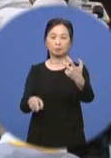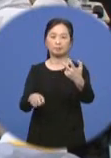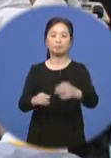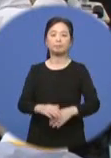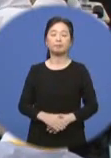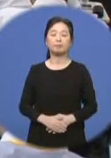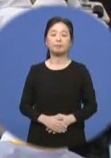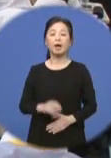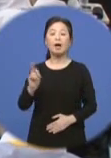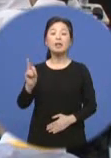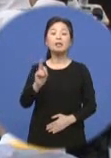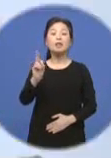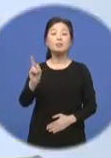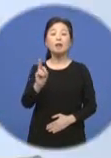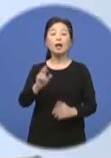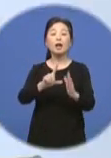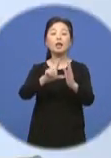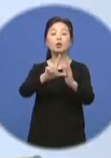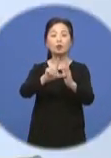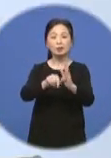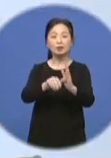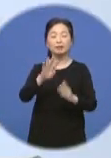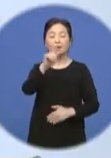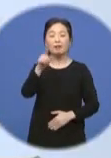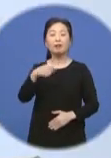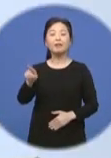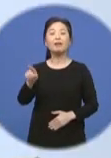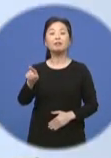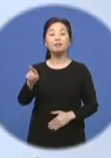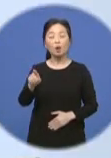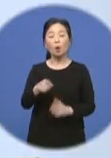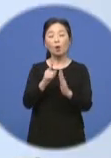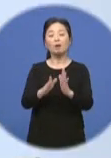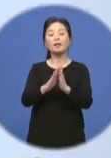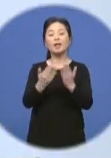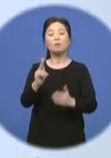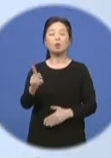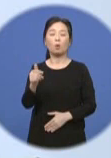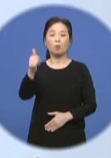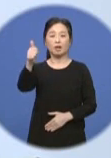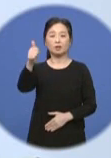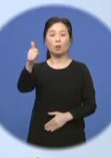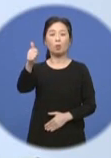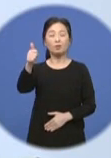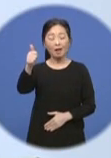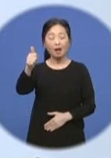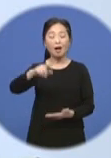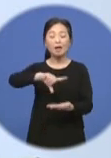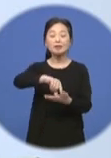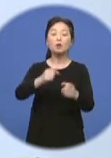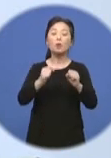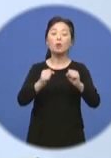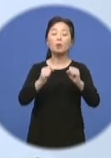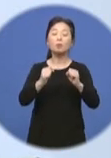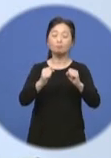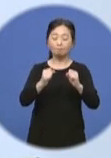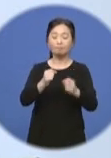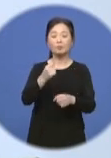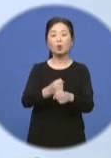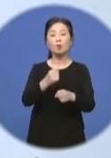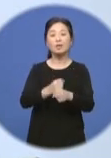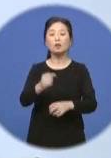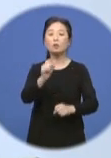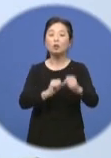セミナーではまず県企画総務課の寺本雅也課長が地方創生の取り組みとして